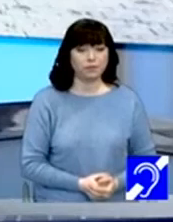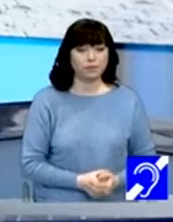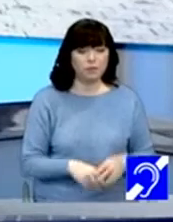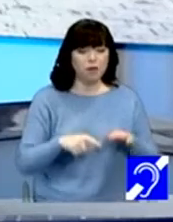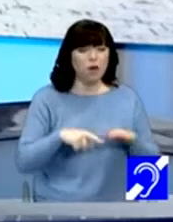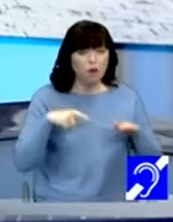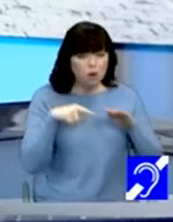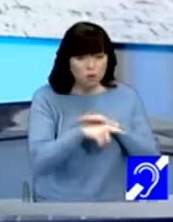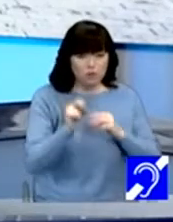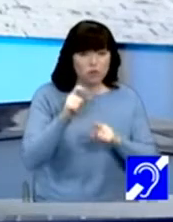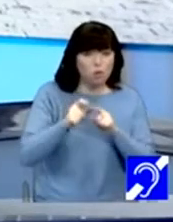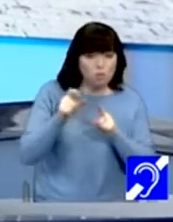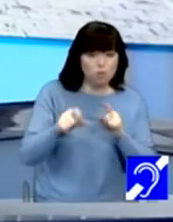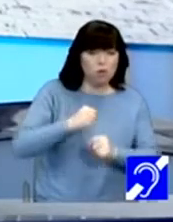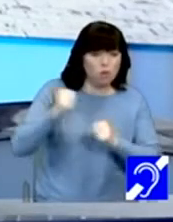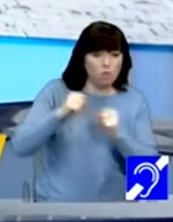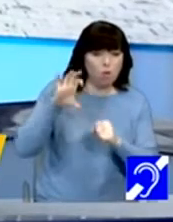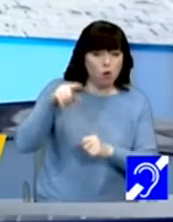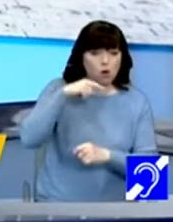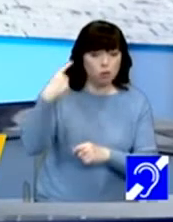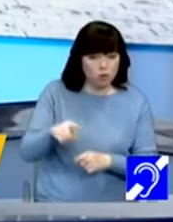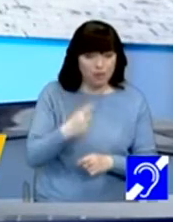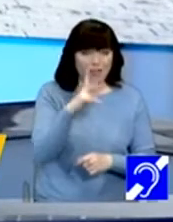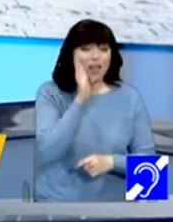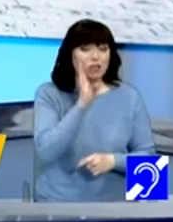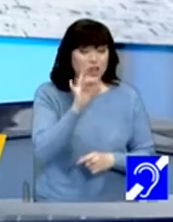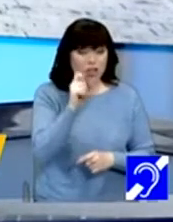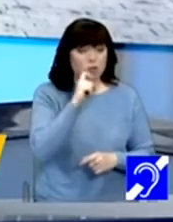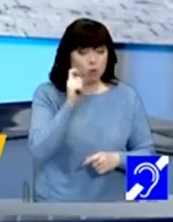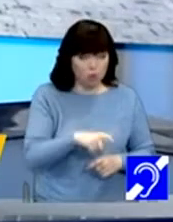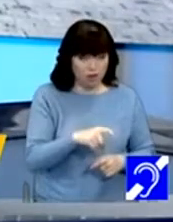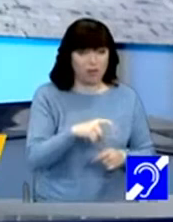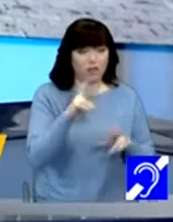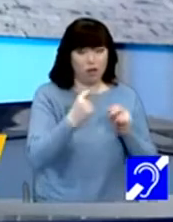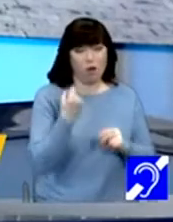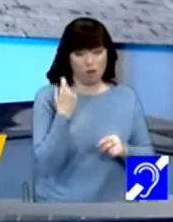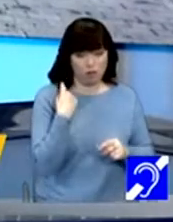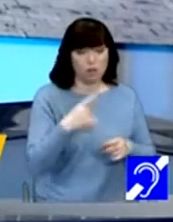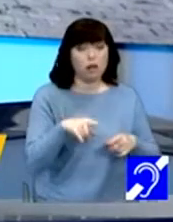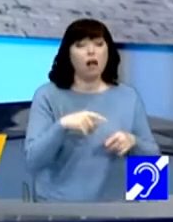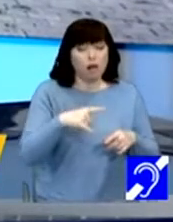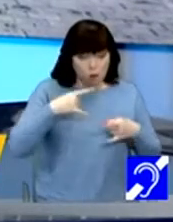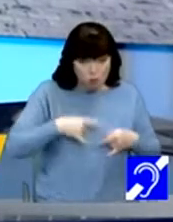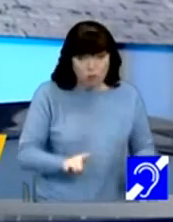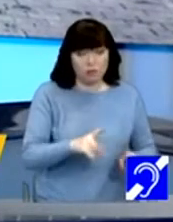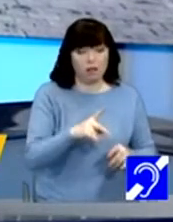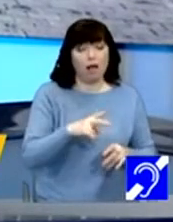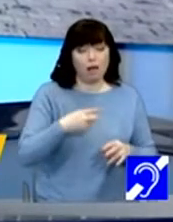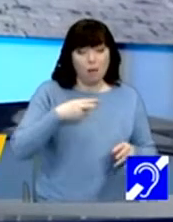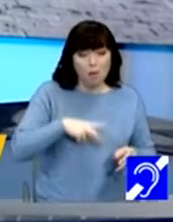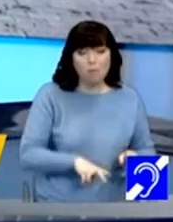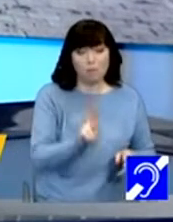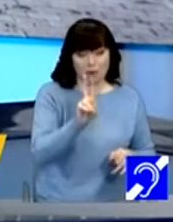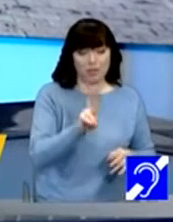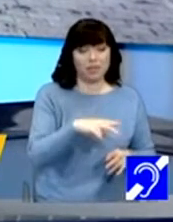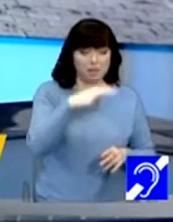Gonită de gloanțele și bombele invadatorilor ruși, o refugiată din Ucraina, originară din Odessa, a născut gemeni, o fetiță și un băiețel